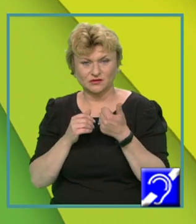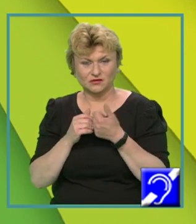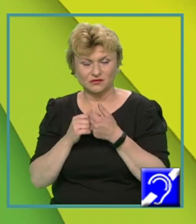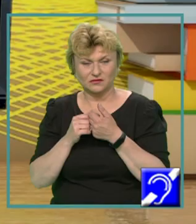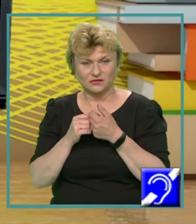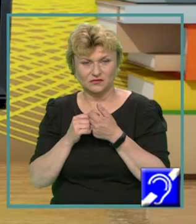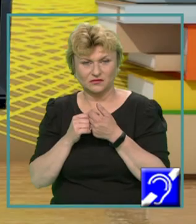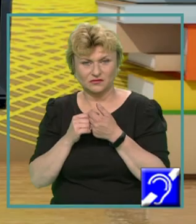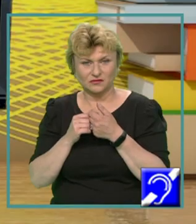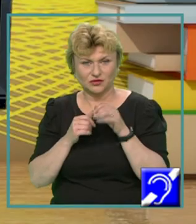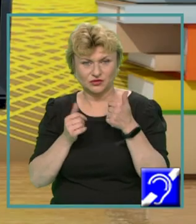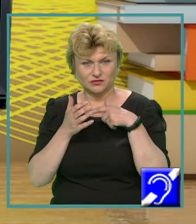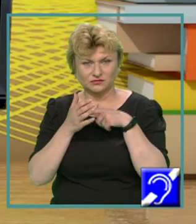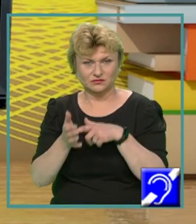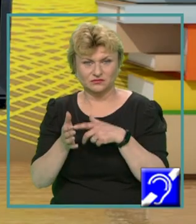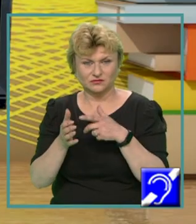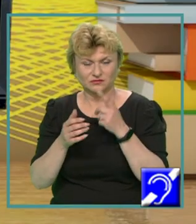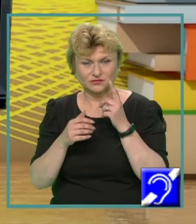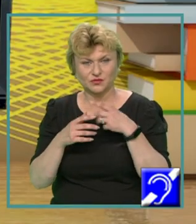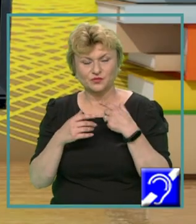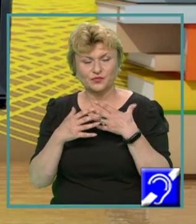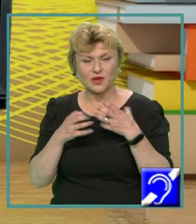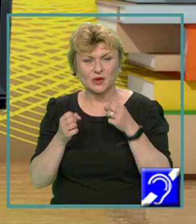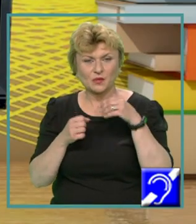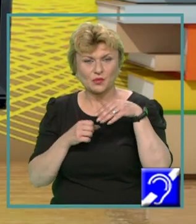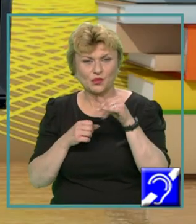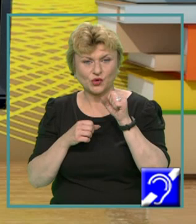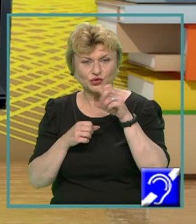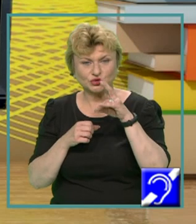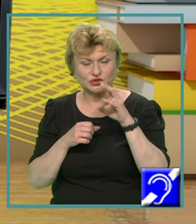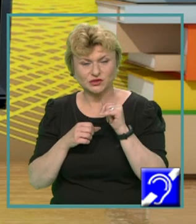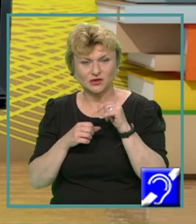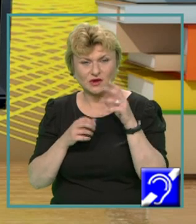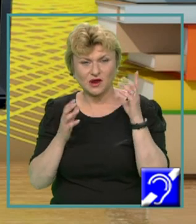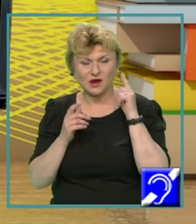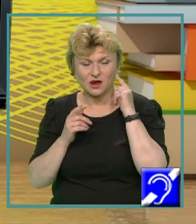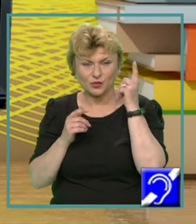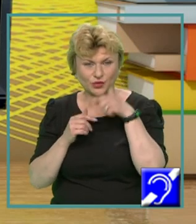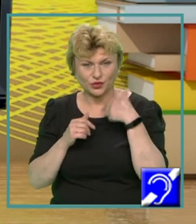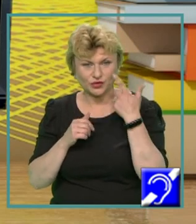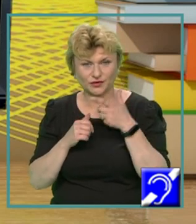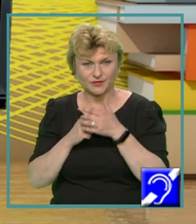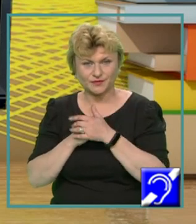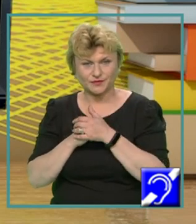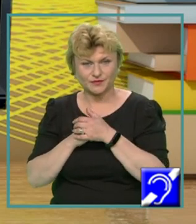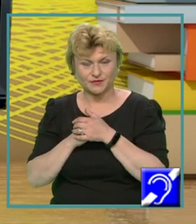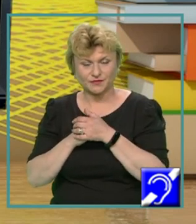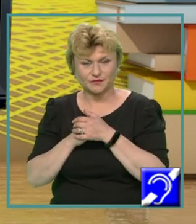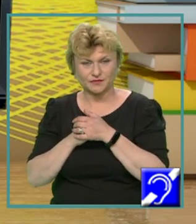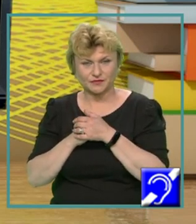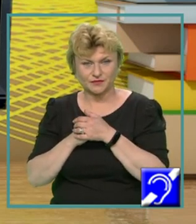craniei, sunt cei care comandă mușchii capului, da? Mișcăm globii oculari, mestecăm mimica feței, da? Sau mișcăm gâtul